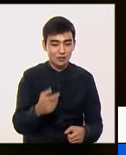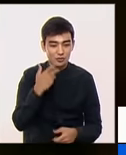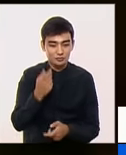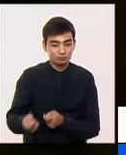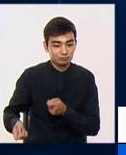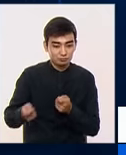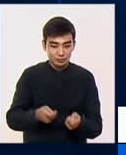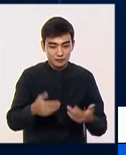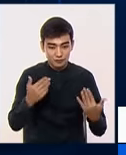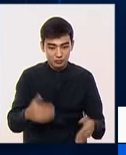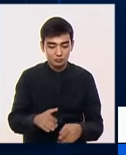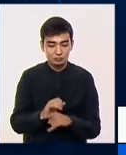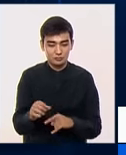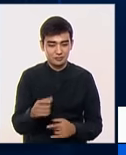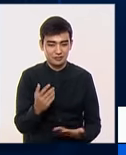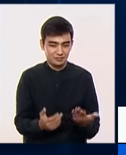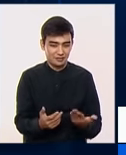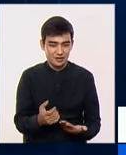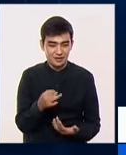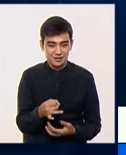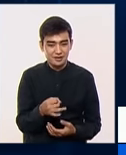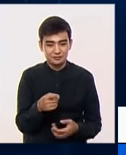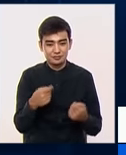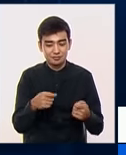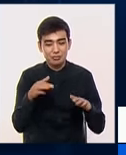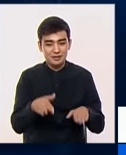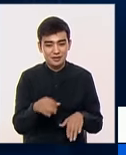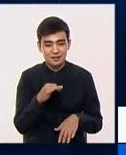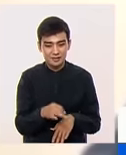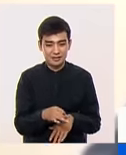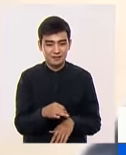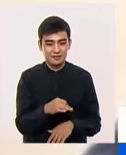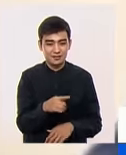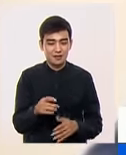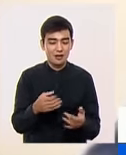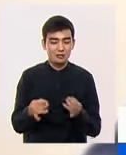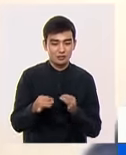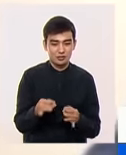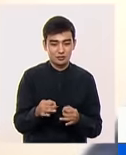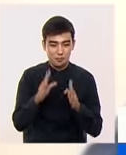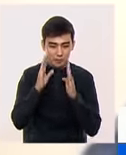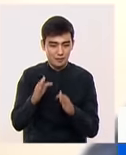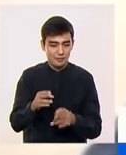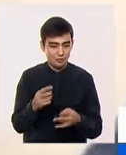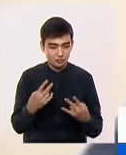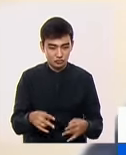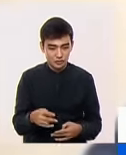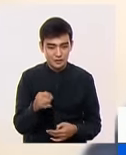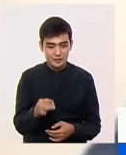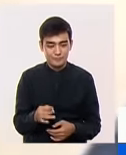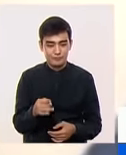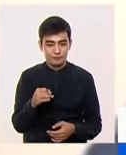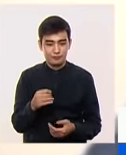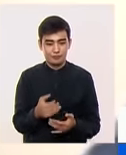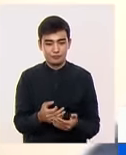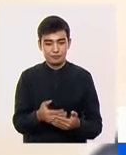не должны отправлять ее вне площадки на которой вы торгуете а также не должны общаться с продавцом напрямую не делать ему прямых